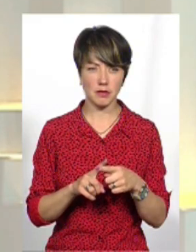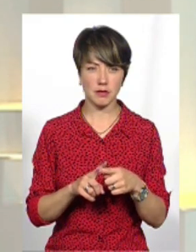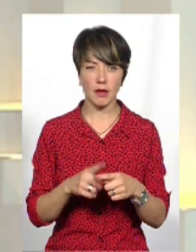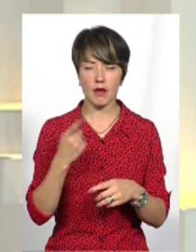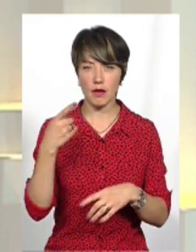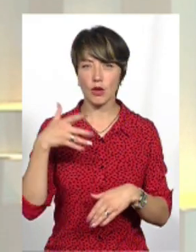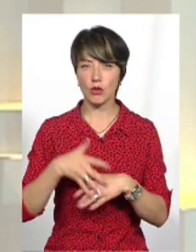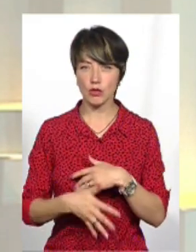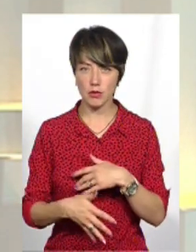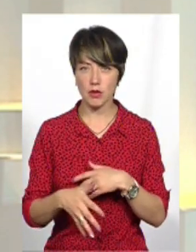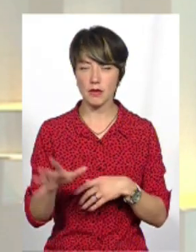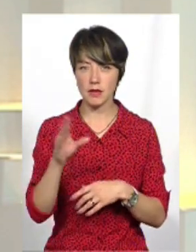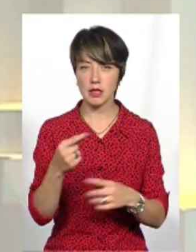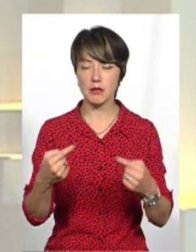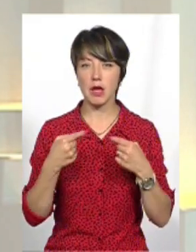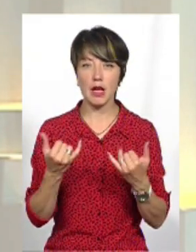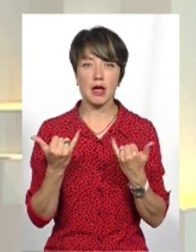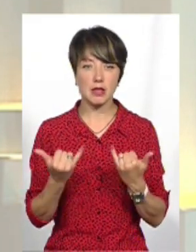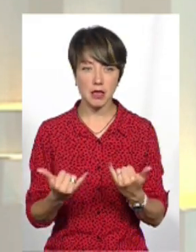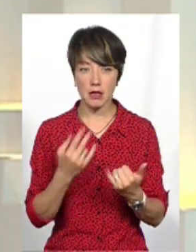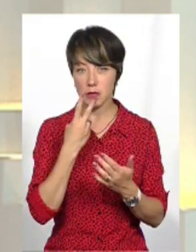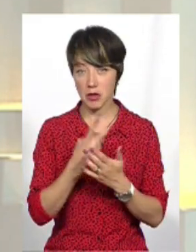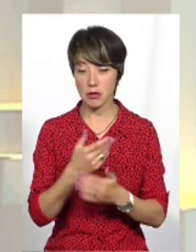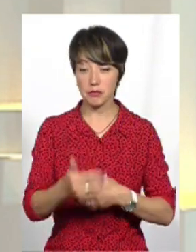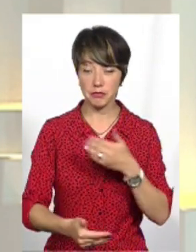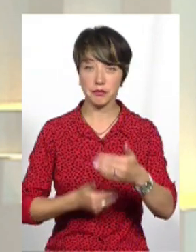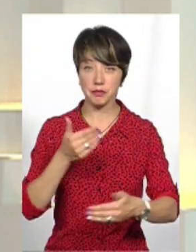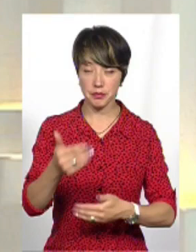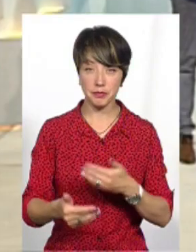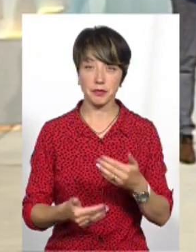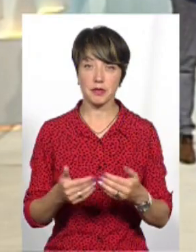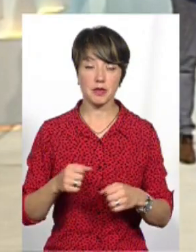то ви розумієте, що, допустим, всі сміялися, а зараз бачите, як воно пішло, тому це реалі.